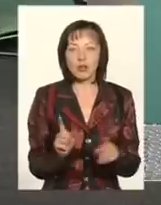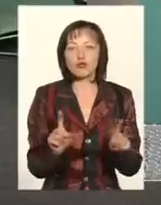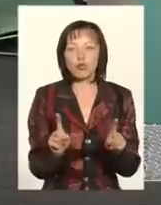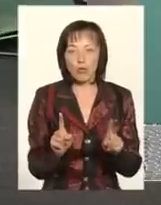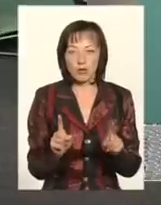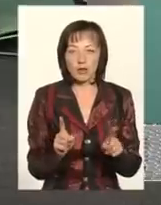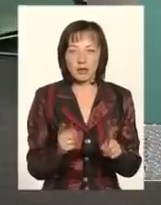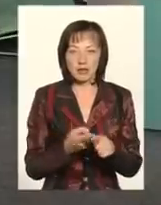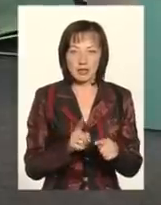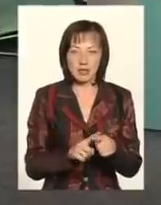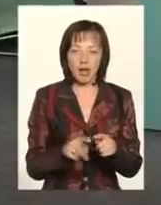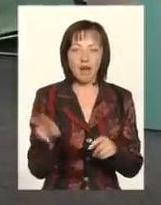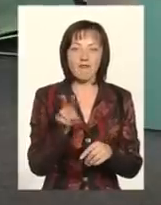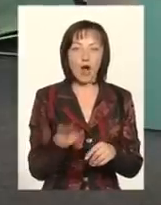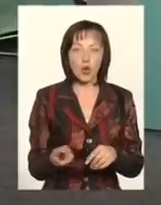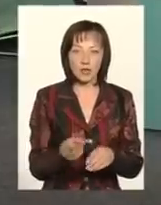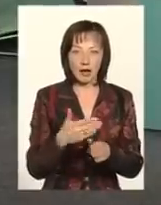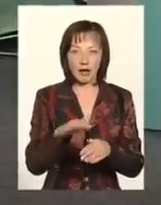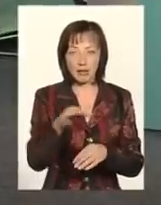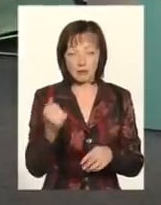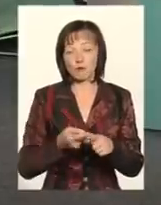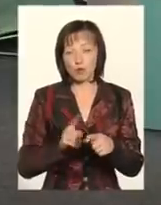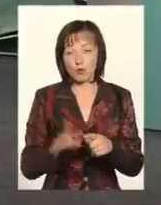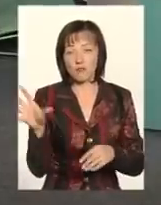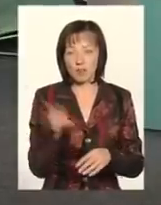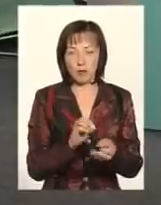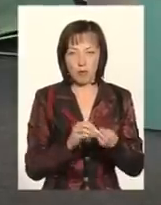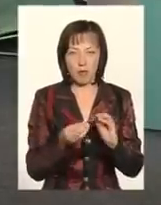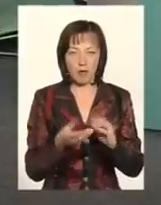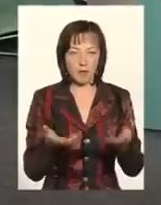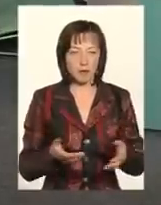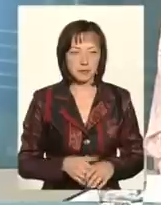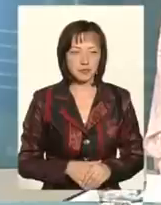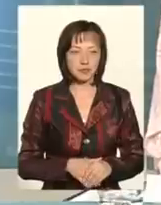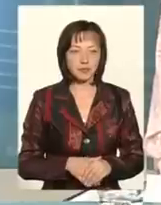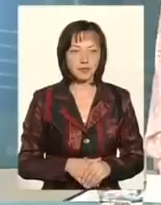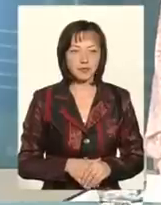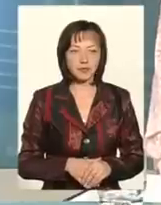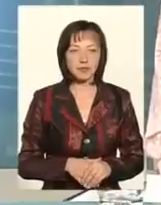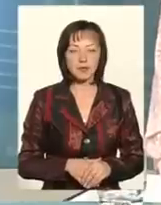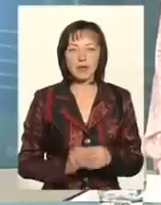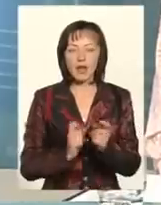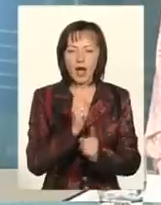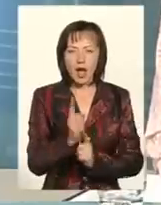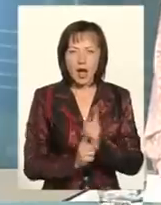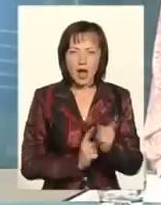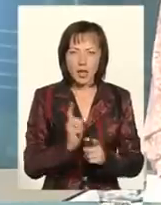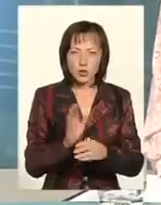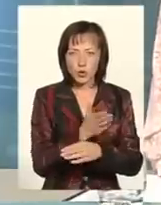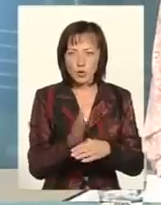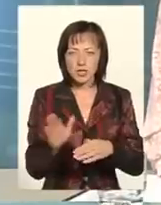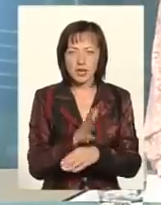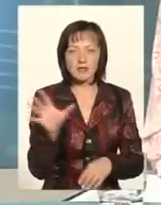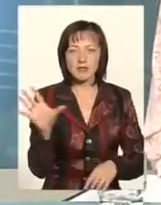на мається на увазі на цих валютних кредитах у цьому існує вся проблема е реструктуризації підлягають усі споживчі кредити